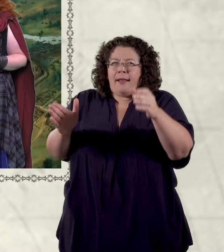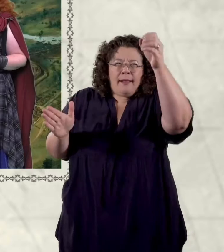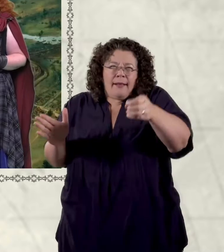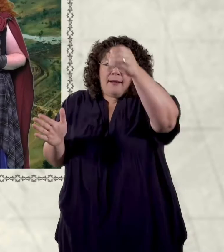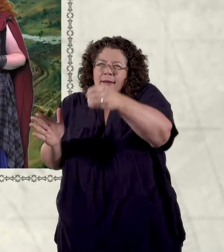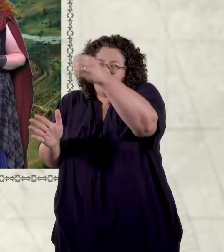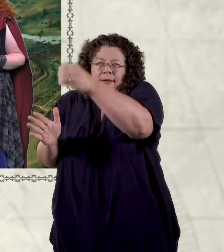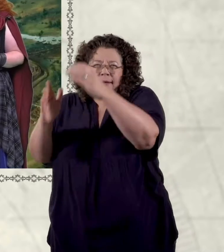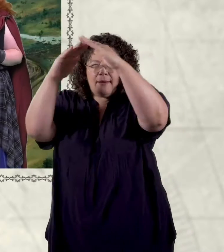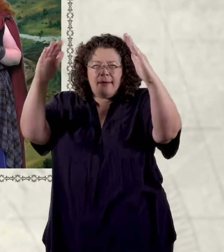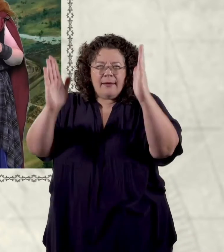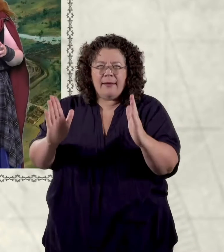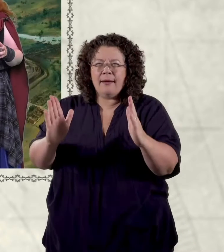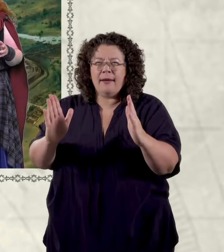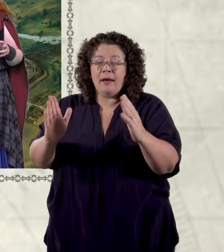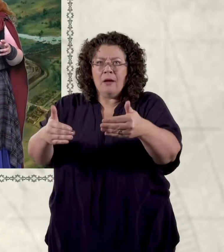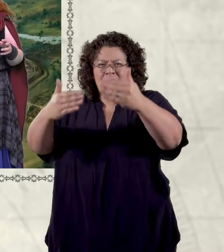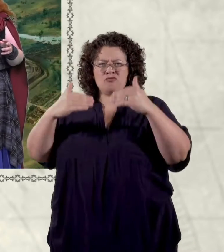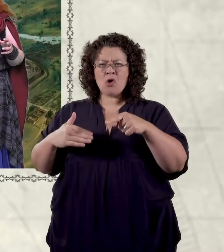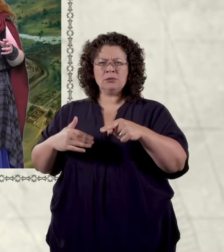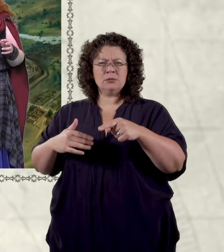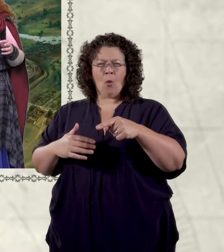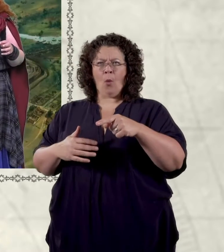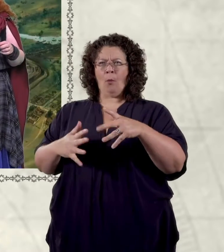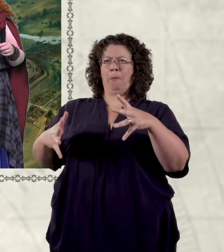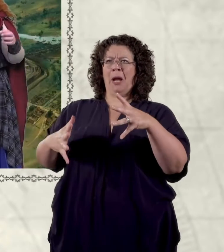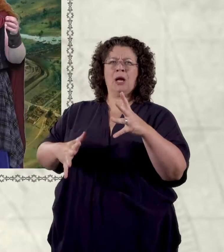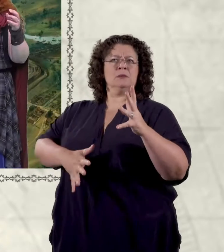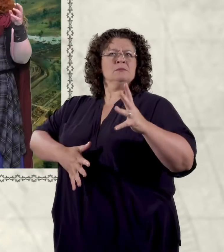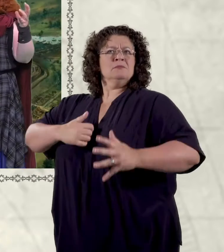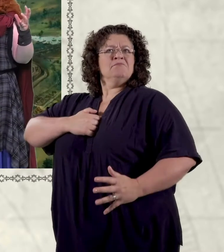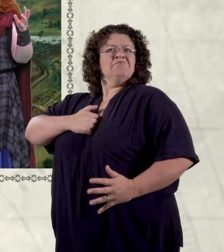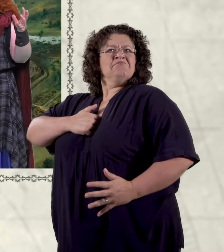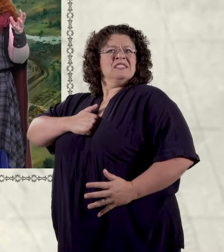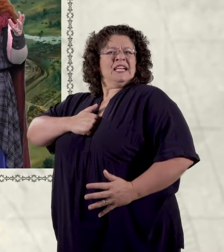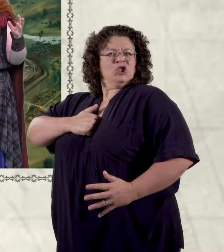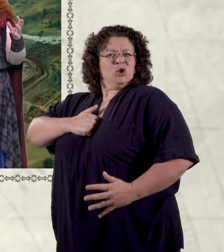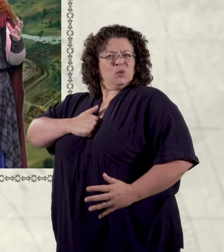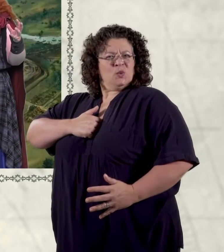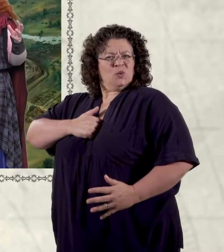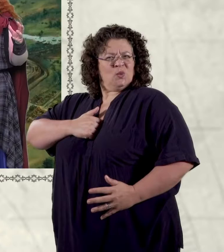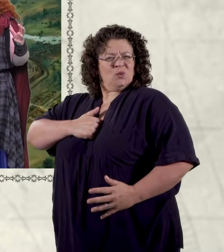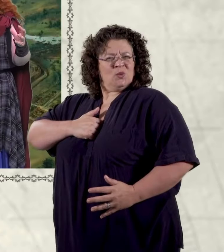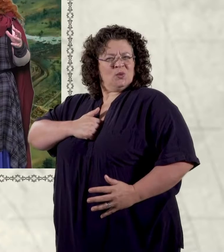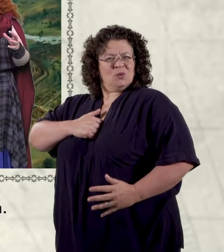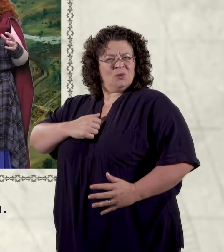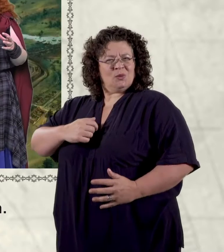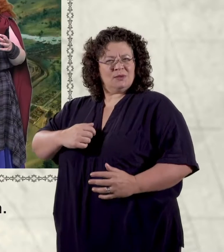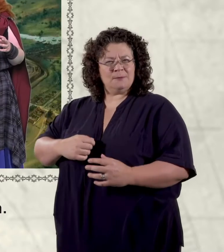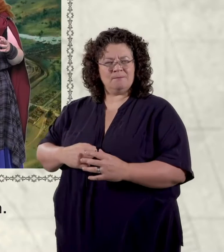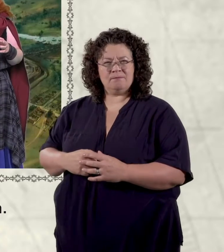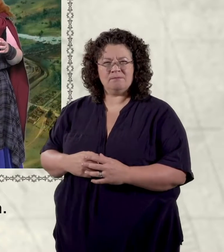Dinas smart. Ac yng nghanol y ddinas, mi roedd yna deml enfawr. Ac